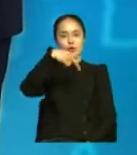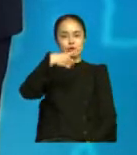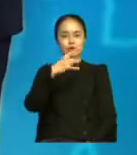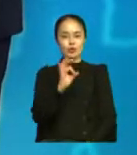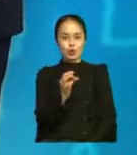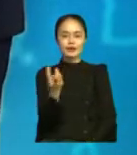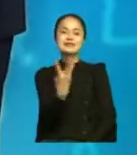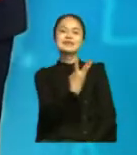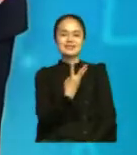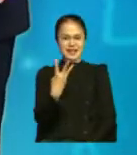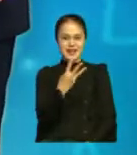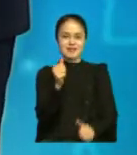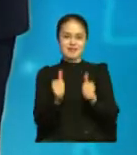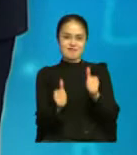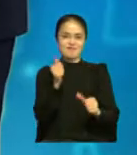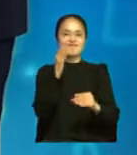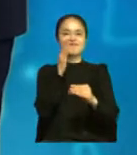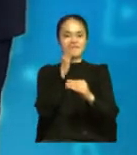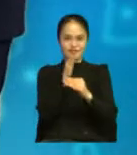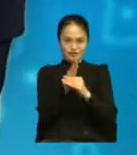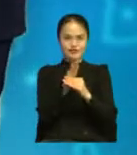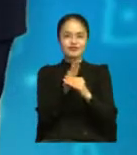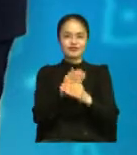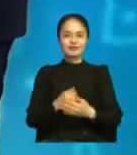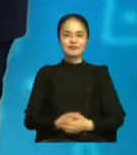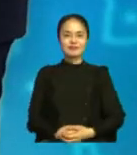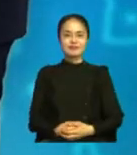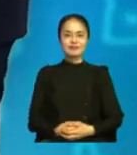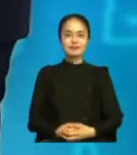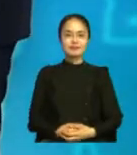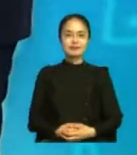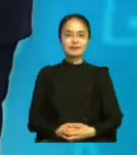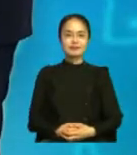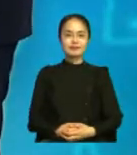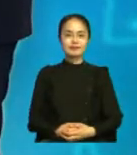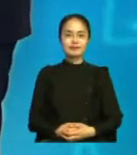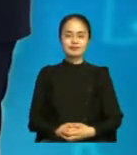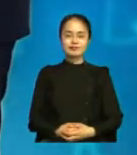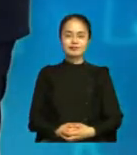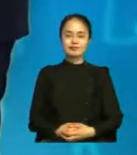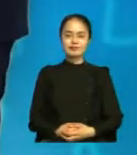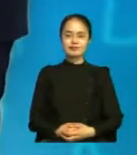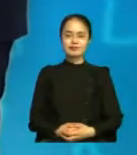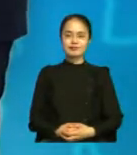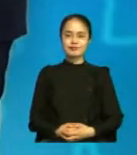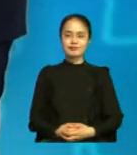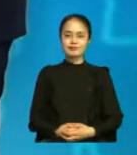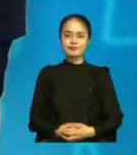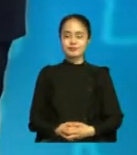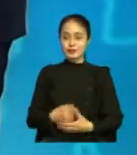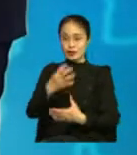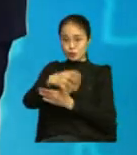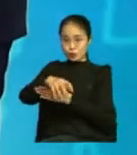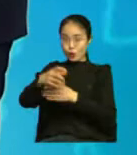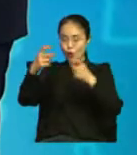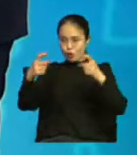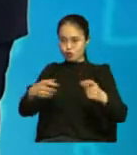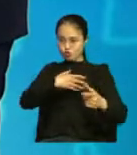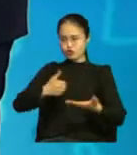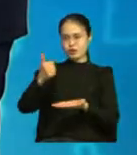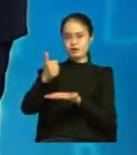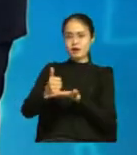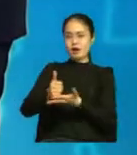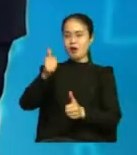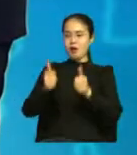후보가 나오지 않는다면 선거는 3파전으로 전개될 예정입니다. 네, 정치 1번지라고 불리는 종로구청장 선거인인